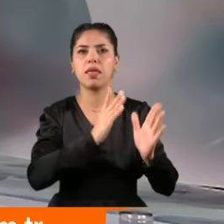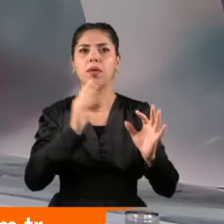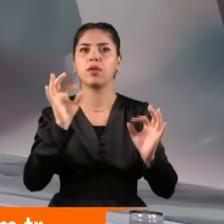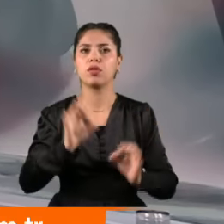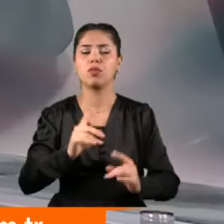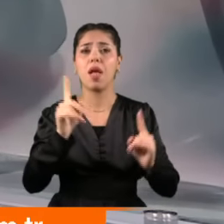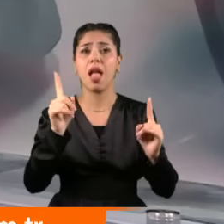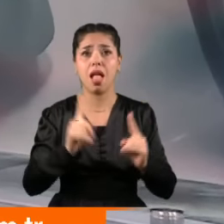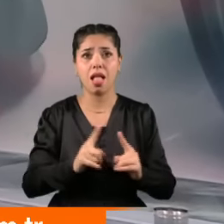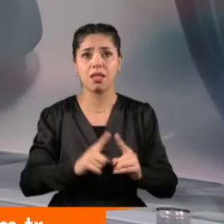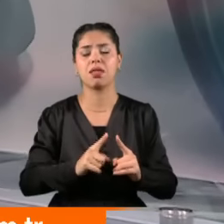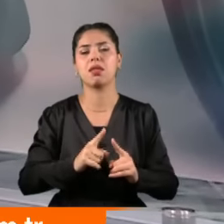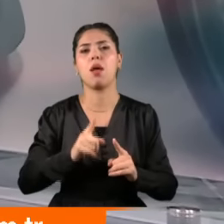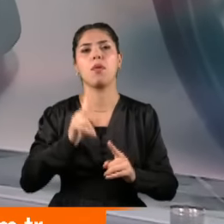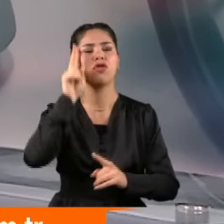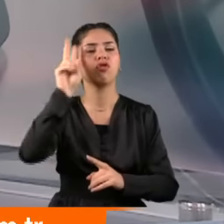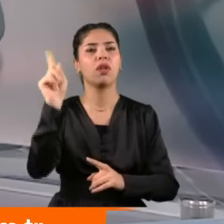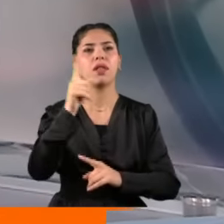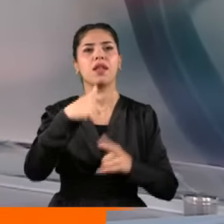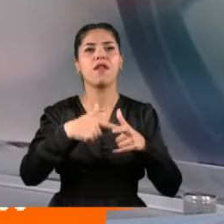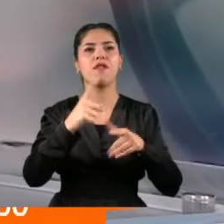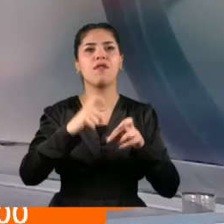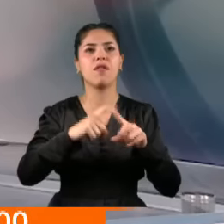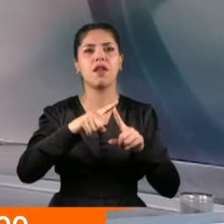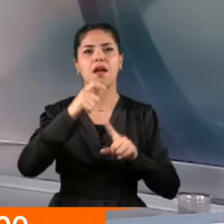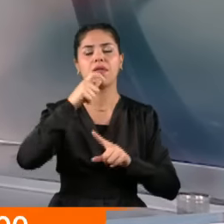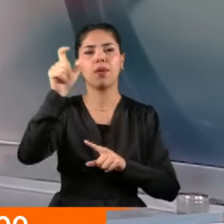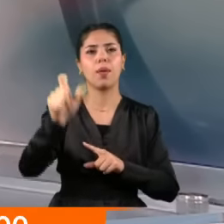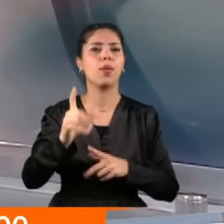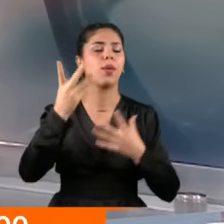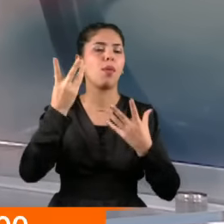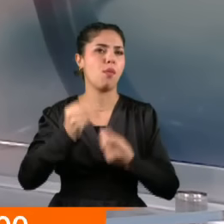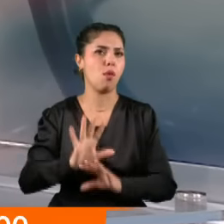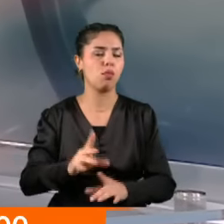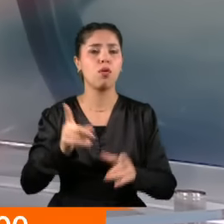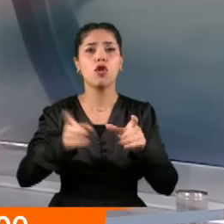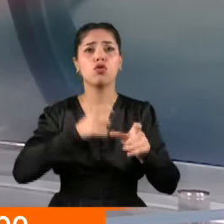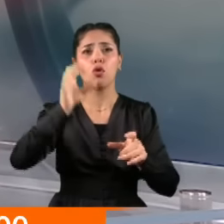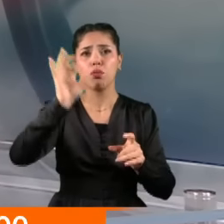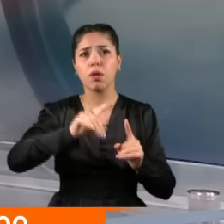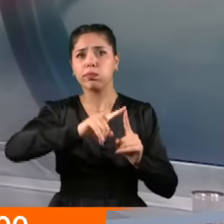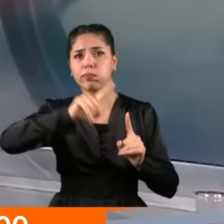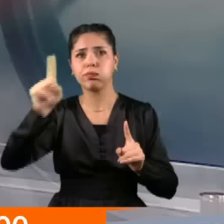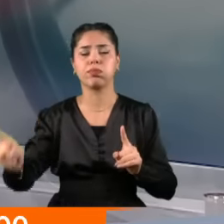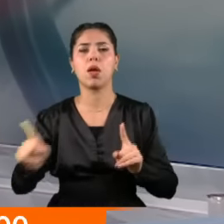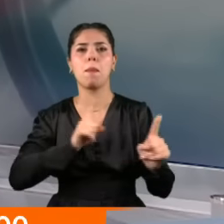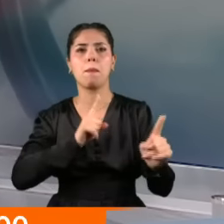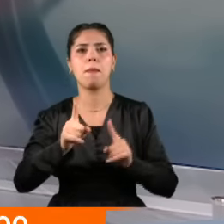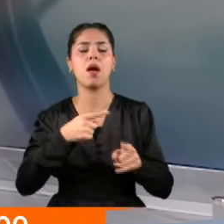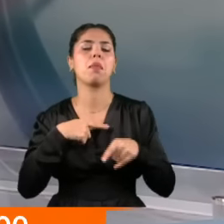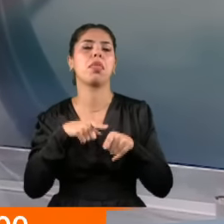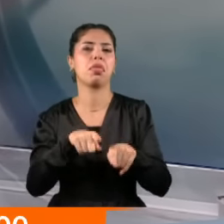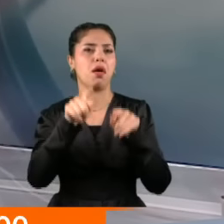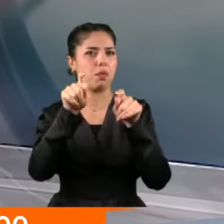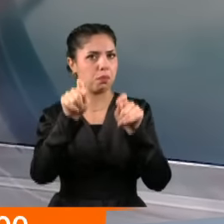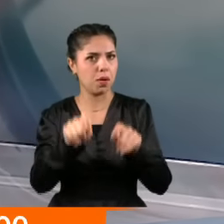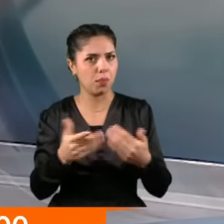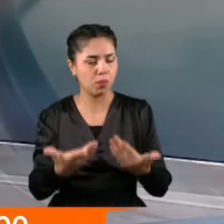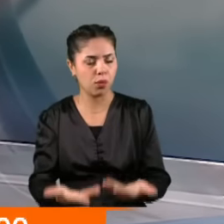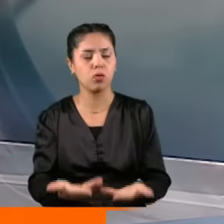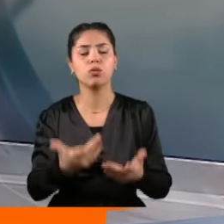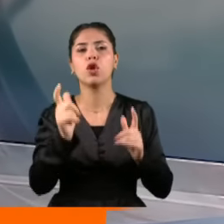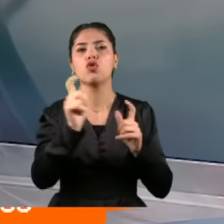çete lideri Fırat Sarı'ya gelmedi. Soruşturmanın en başında da olduğu gibi dava sürecini çok yakından takip ediyoruz. Takipçisiyiz.